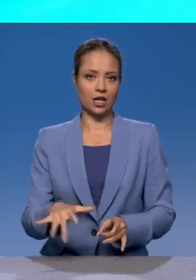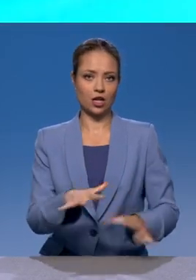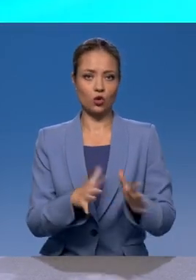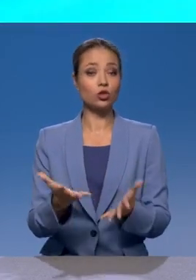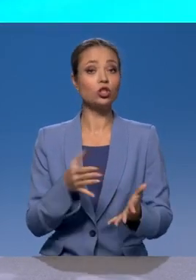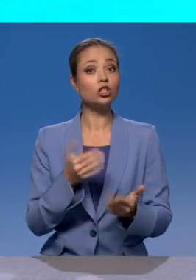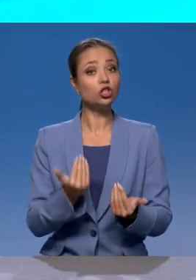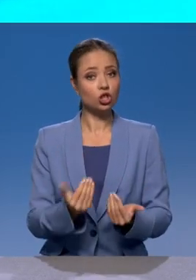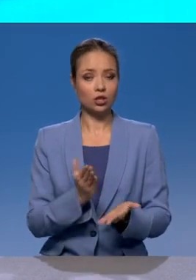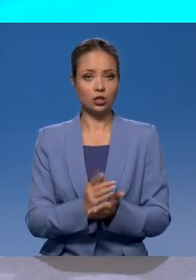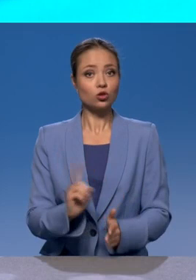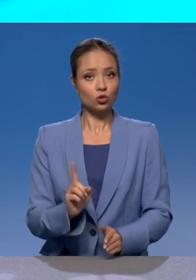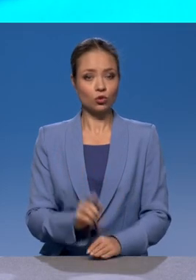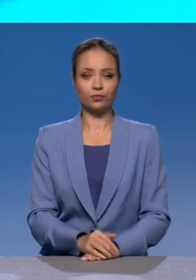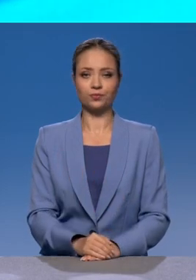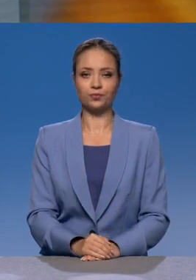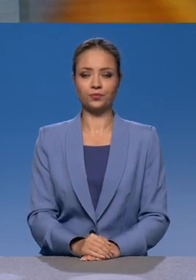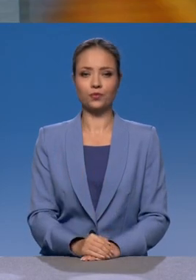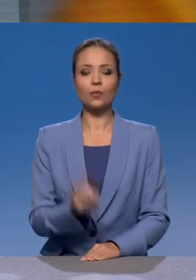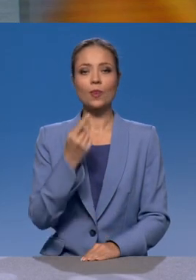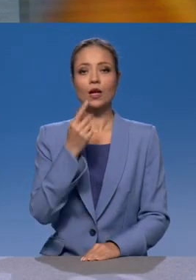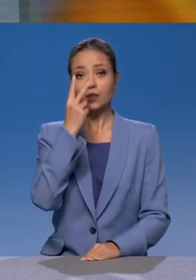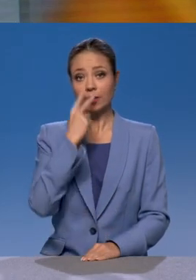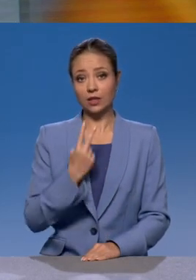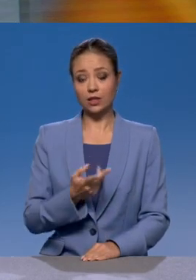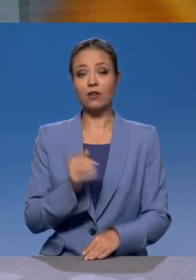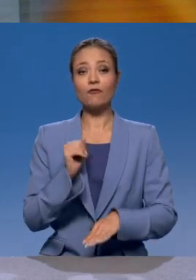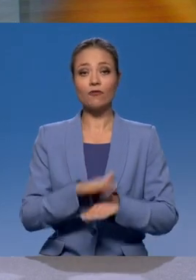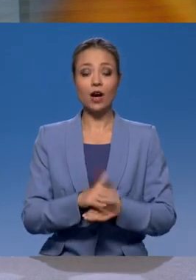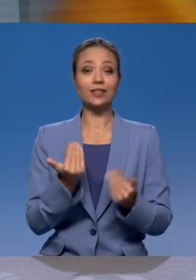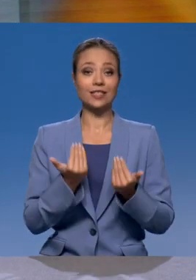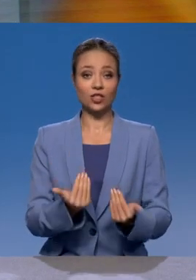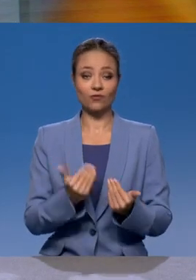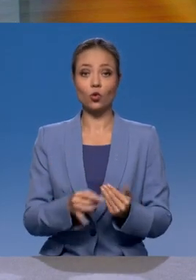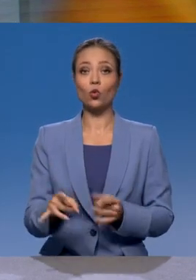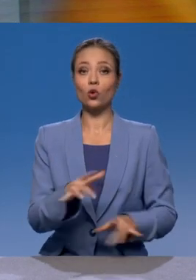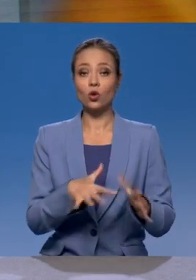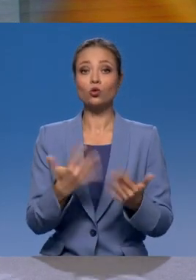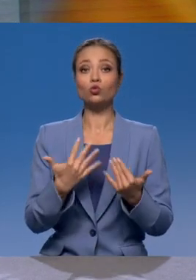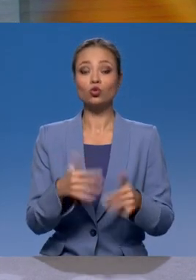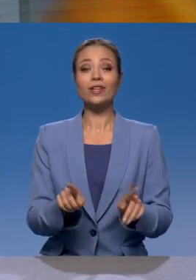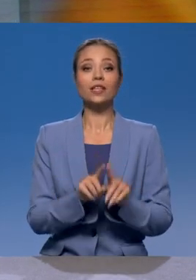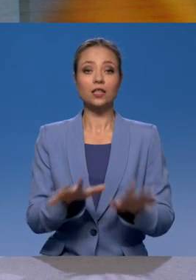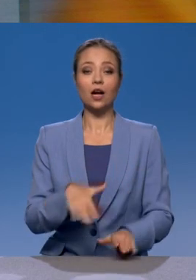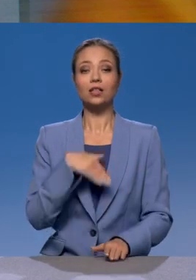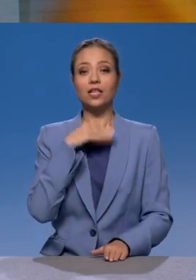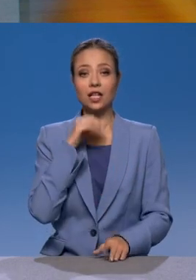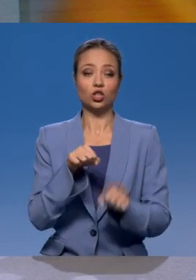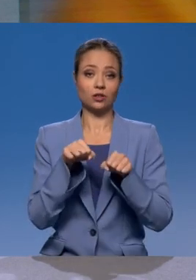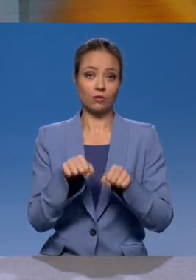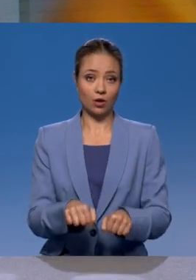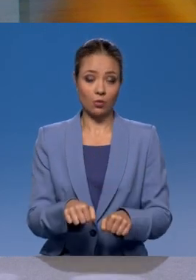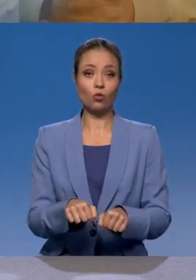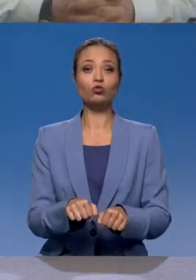сейчас? Вы знаете, на самом деле, на сегодняшний момент у регионов уже и так достаточно полномочий, позволяющих решить